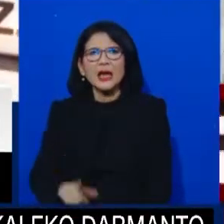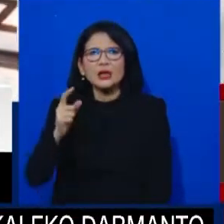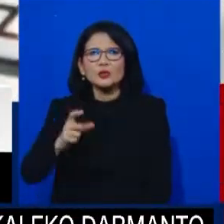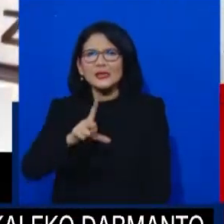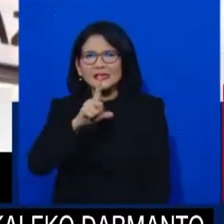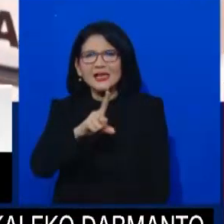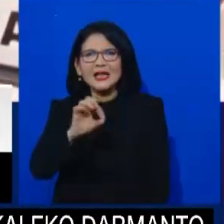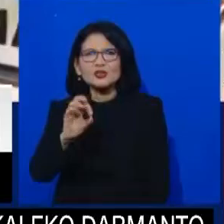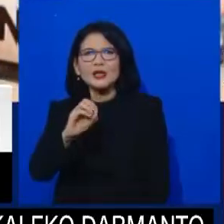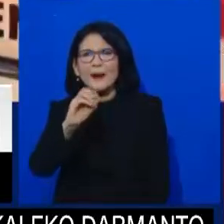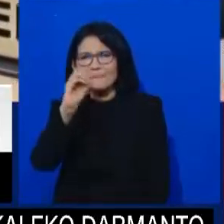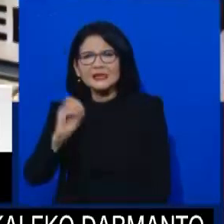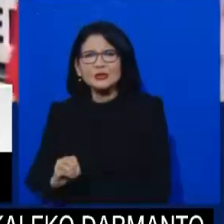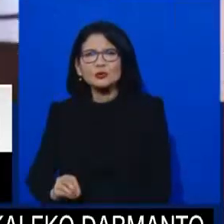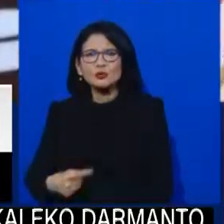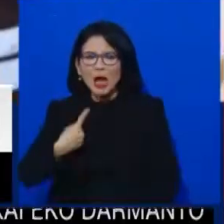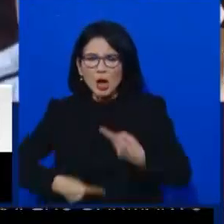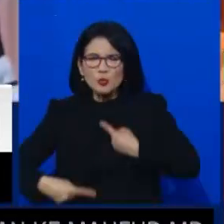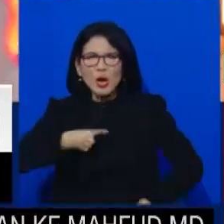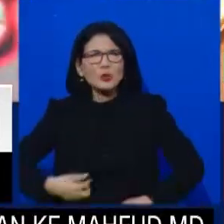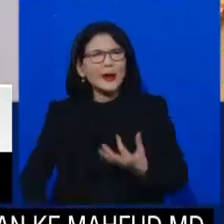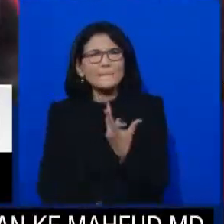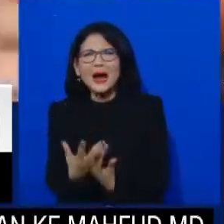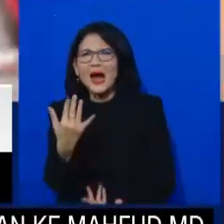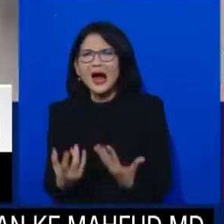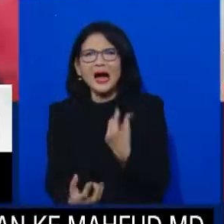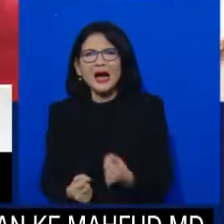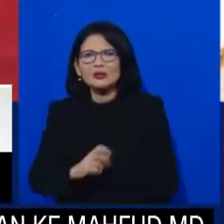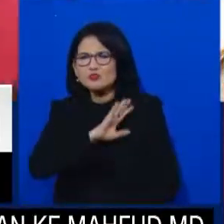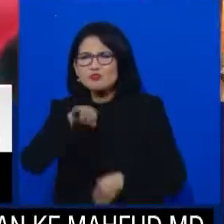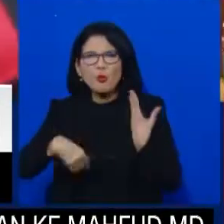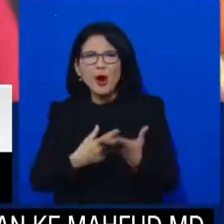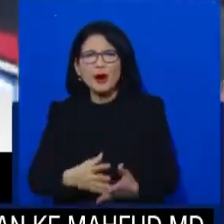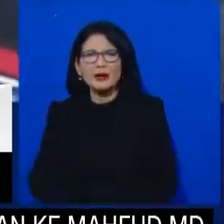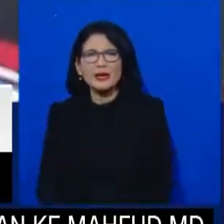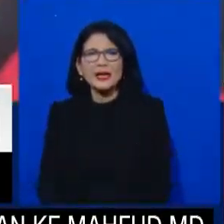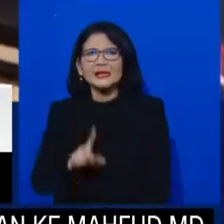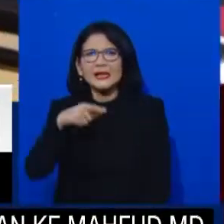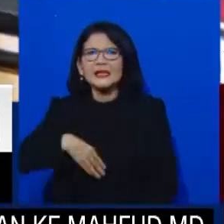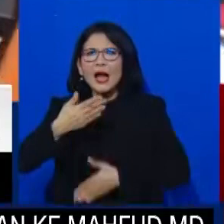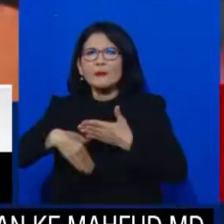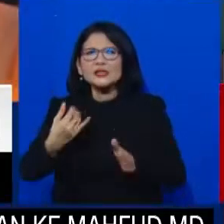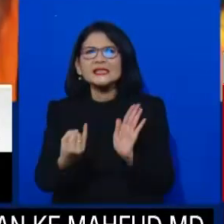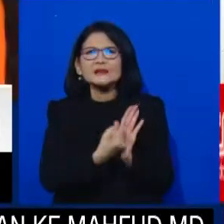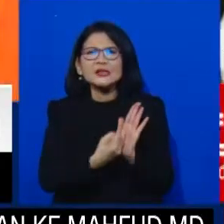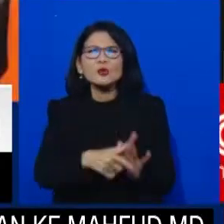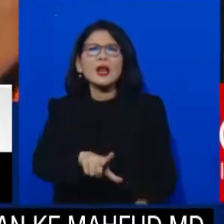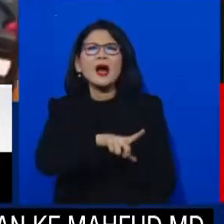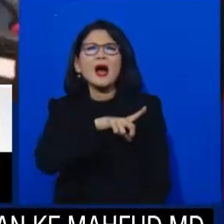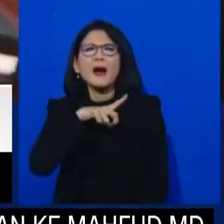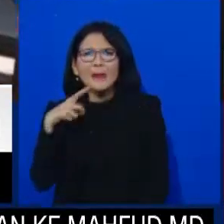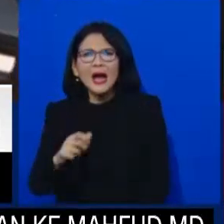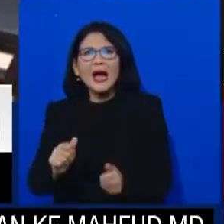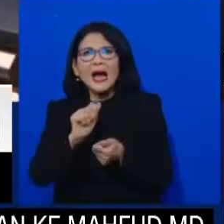luka 100%, artinya memang dibutuhkan identifikasi yang cukup lama. Bahkan jika dilakukan tes